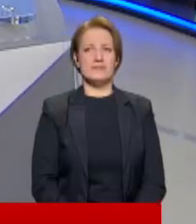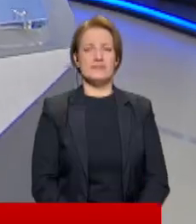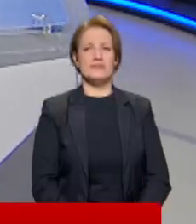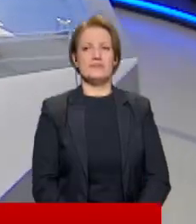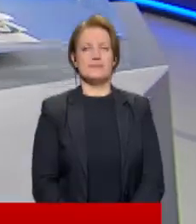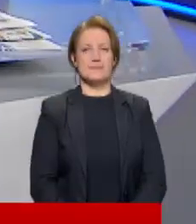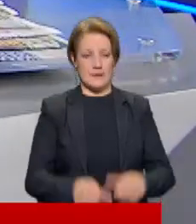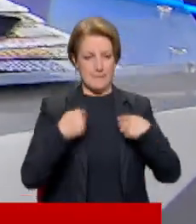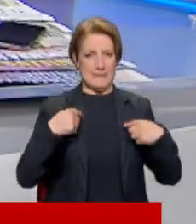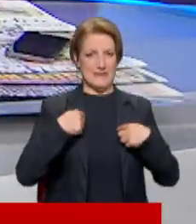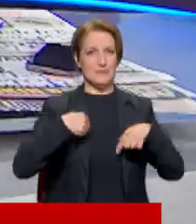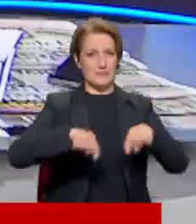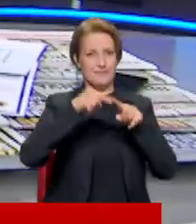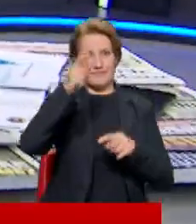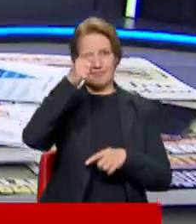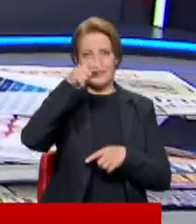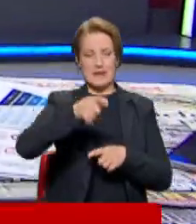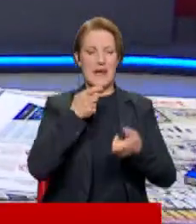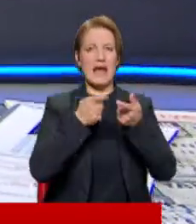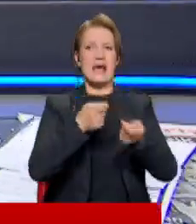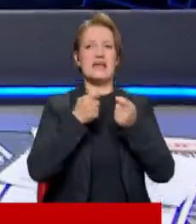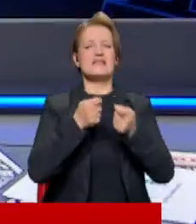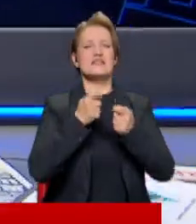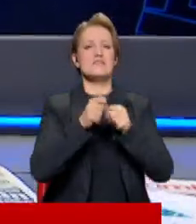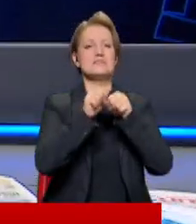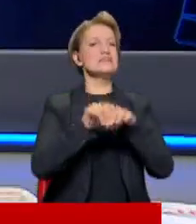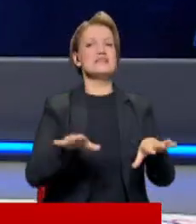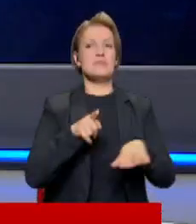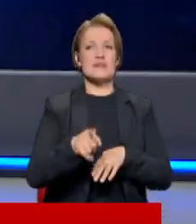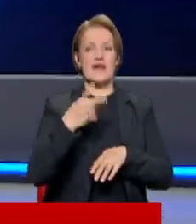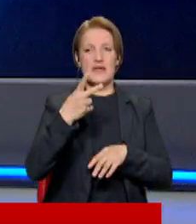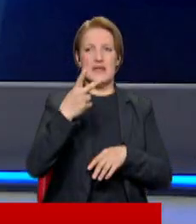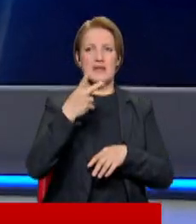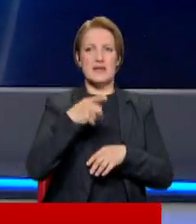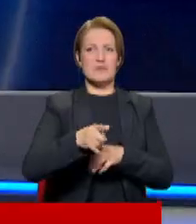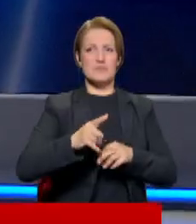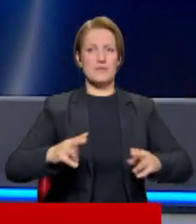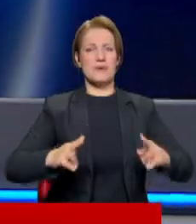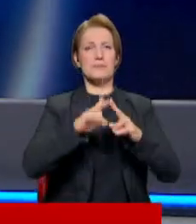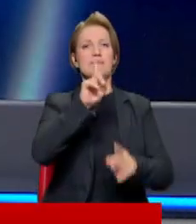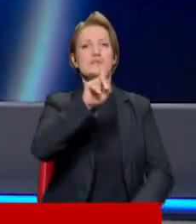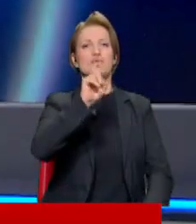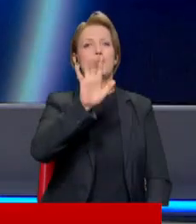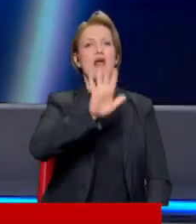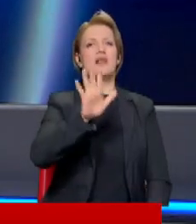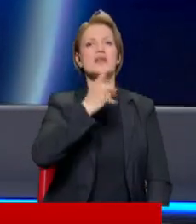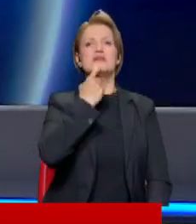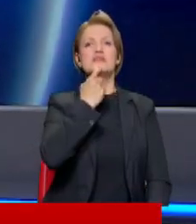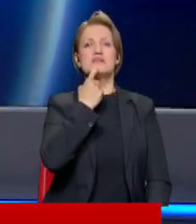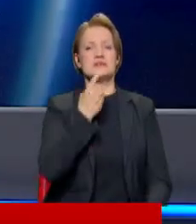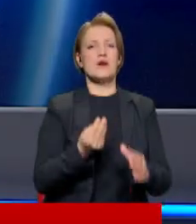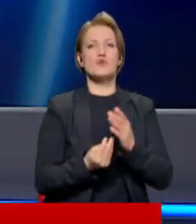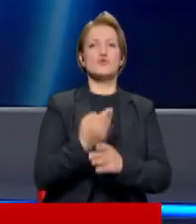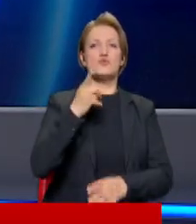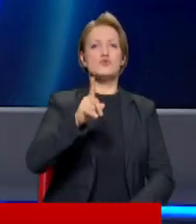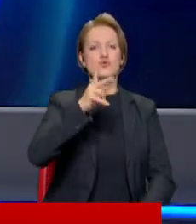Mümkünse bakın bizim eğitim sistemimizde müfredatımız şu iki basamakta bu piramit 1950'de konmuş hala geçerli dünya